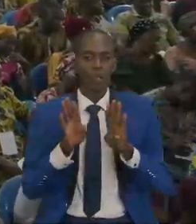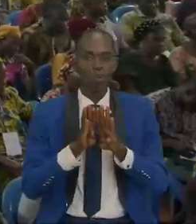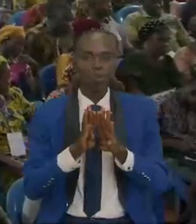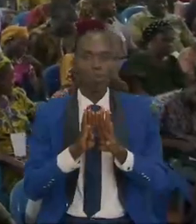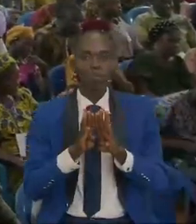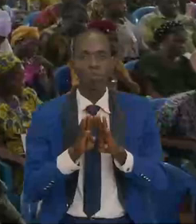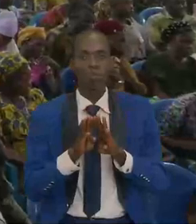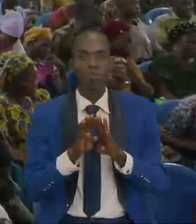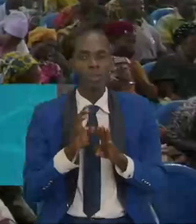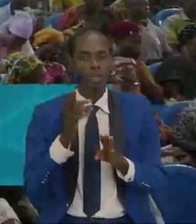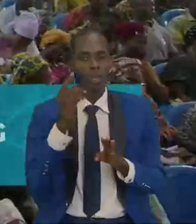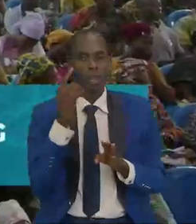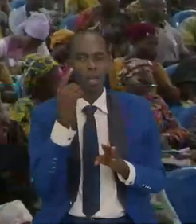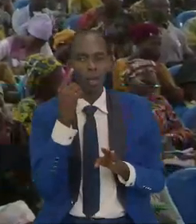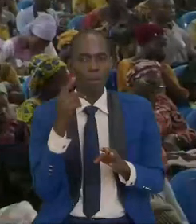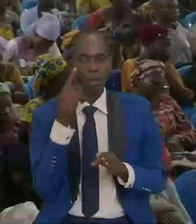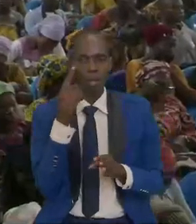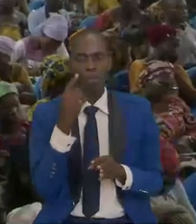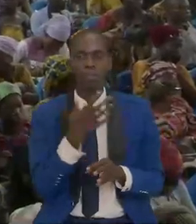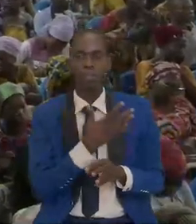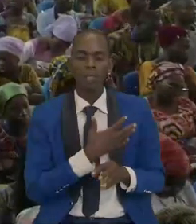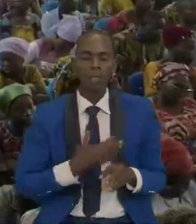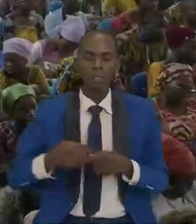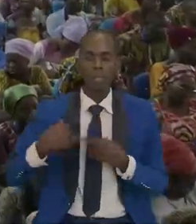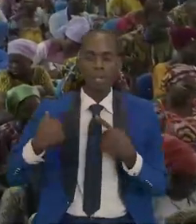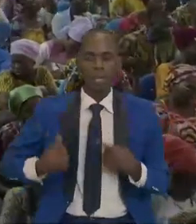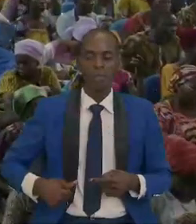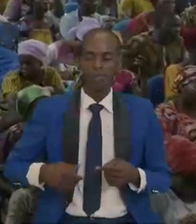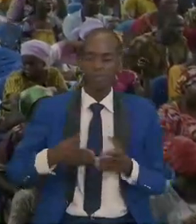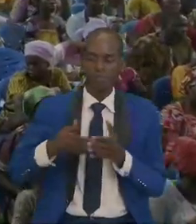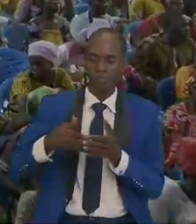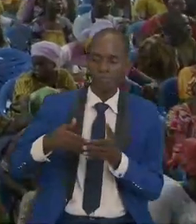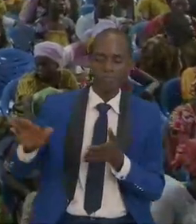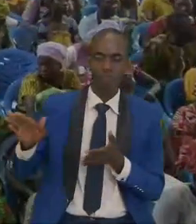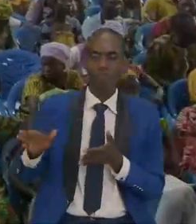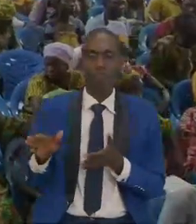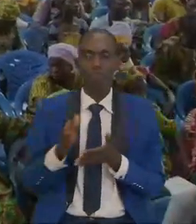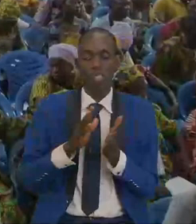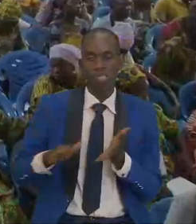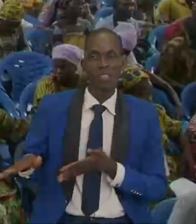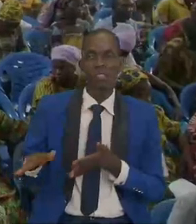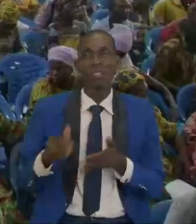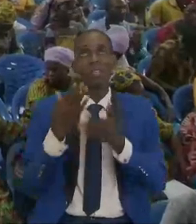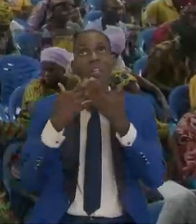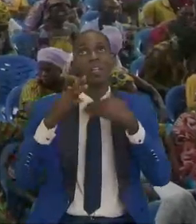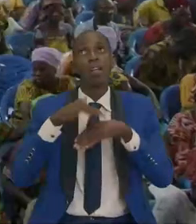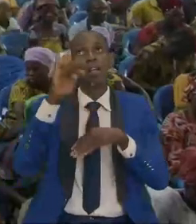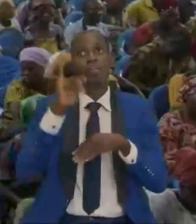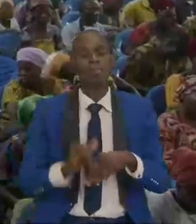les yeux et les cœurs fermés qui rejettent le secours du